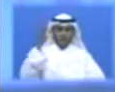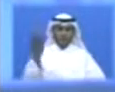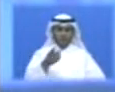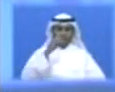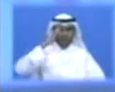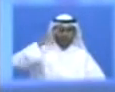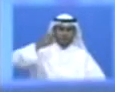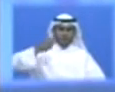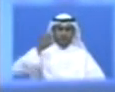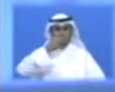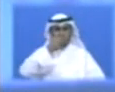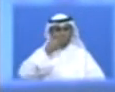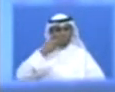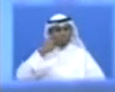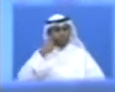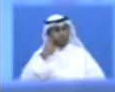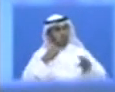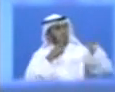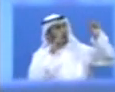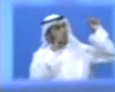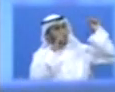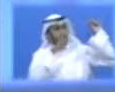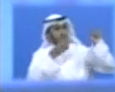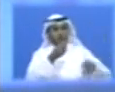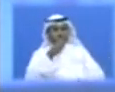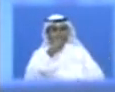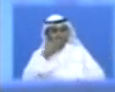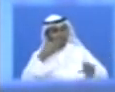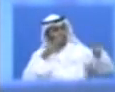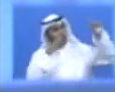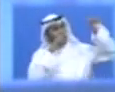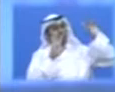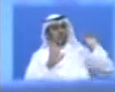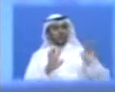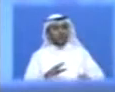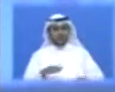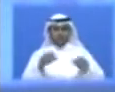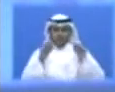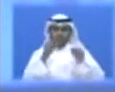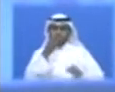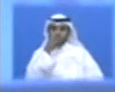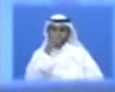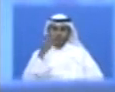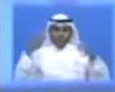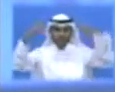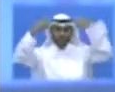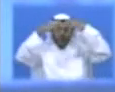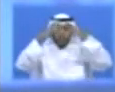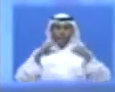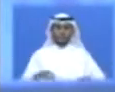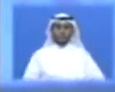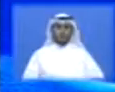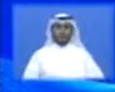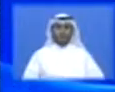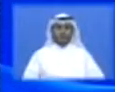عليه وآله وسلم: صوموا لرؤيته وافطروا لرؤيته، فإن غم عليكم فأتموا 30. تعلن وزارة